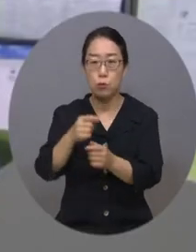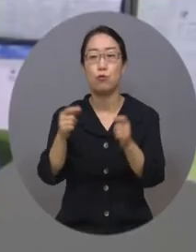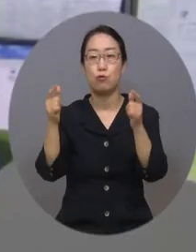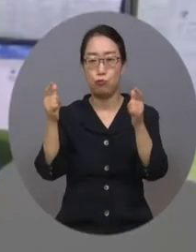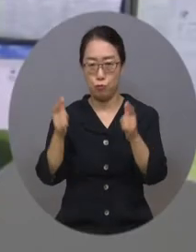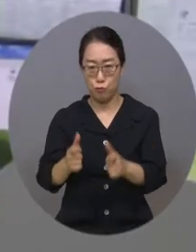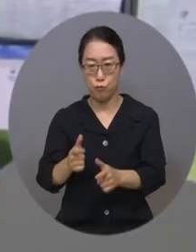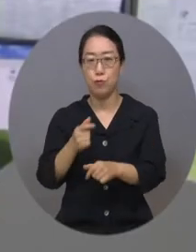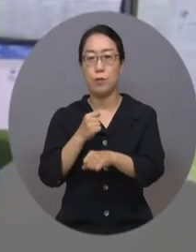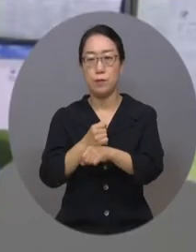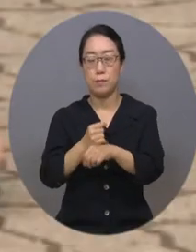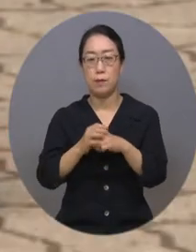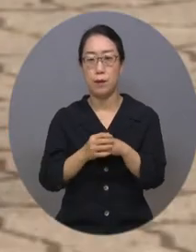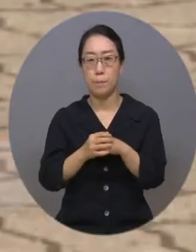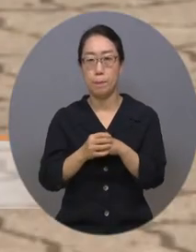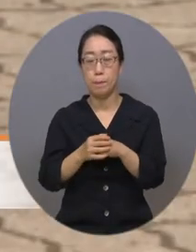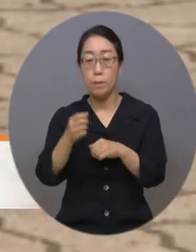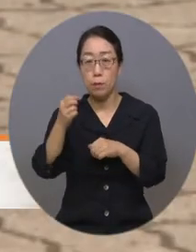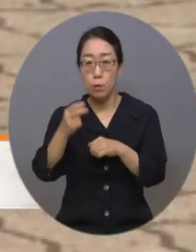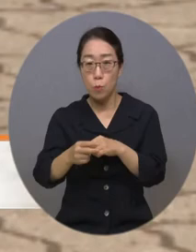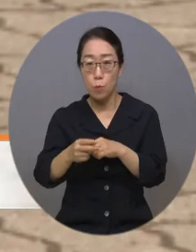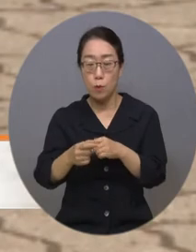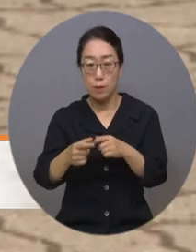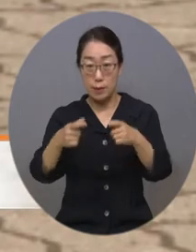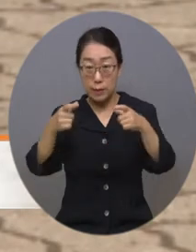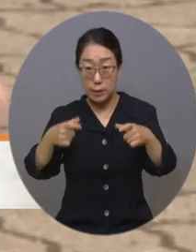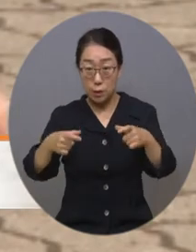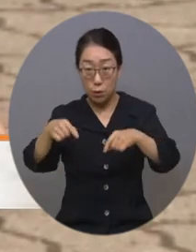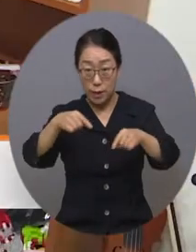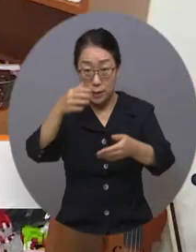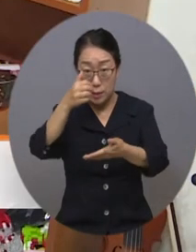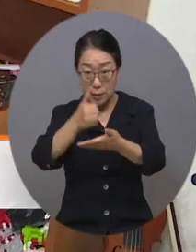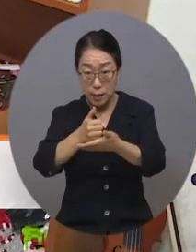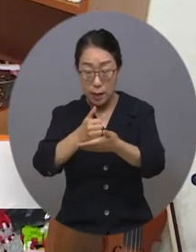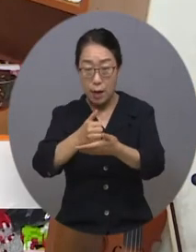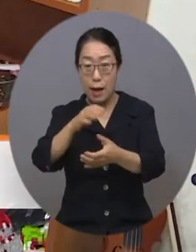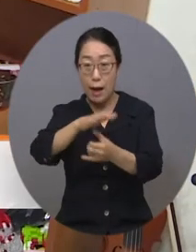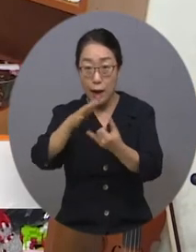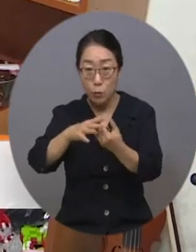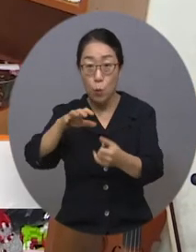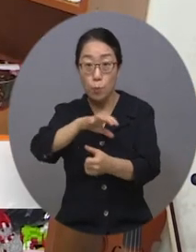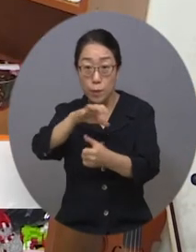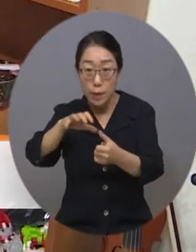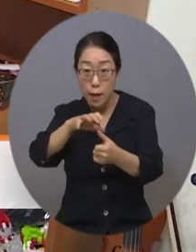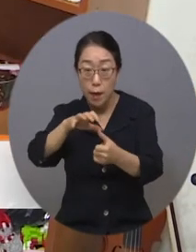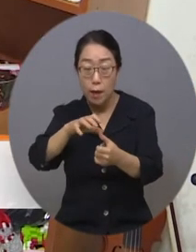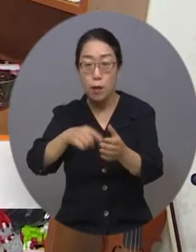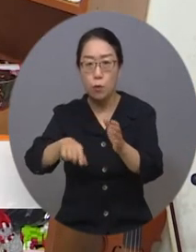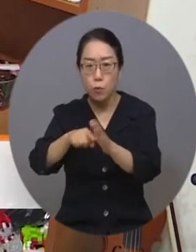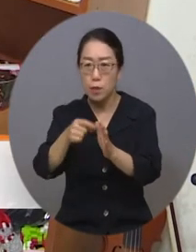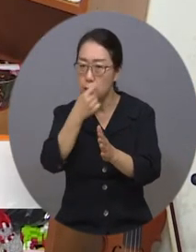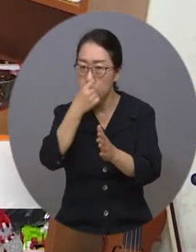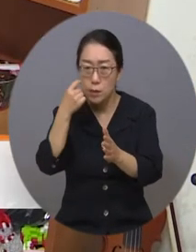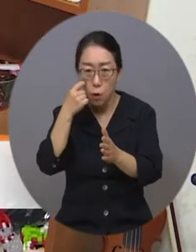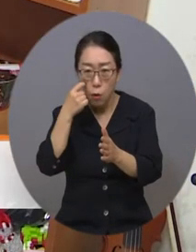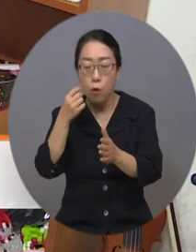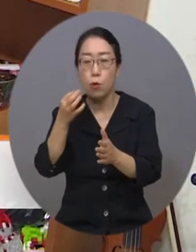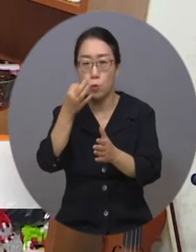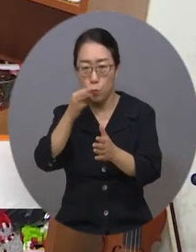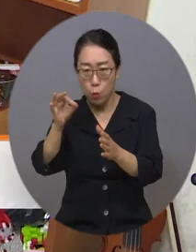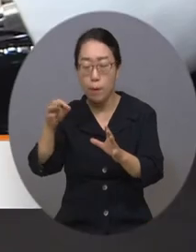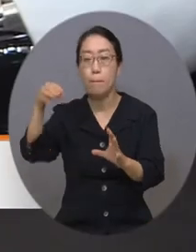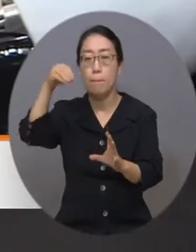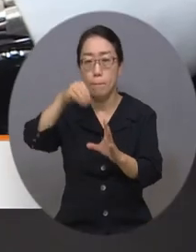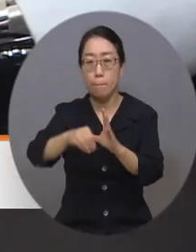했습니다 또한 자치단체장의 학대 피해 아동 보보 사실확인서 도 증거 소류 에 포함하는 등